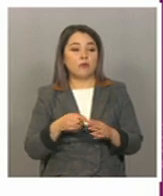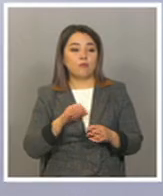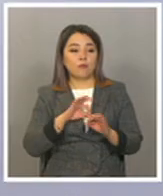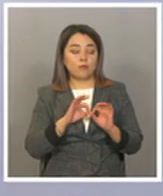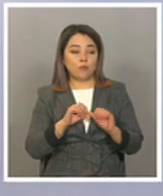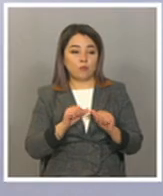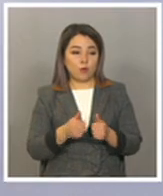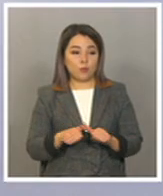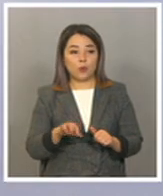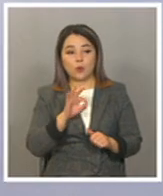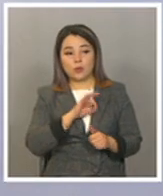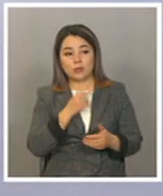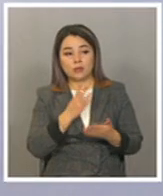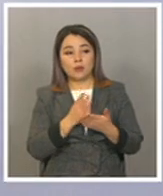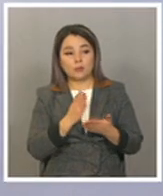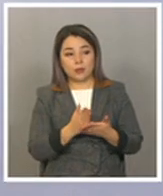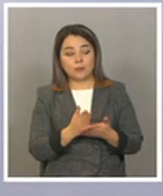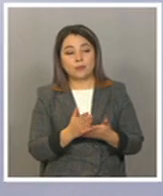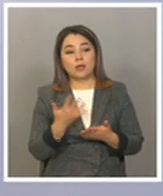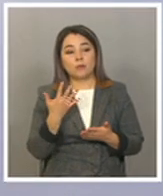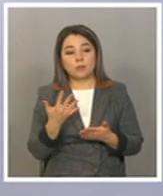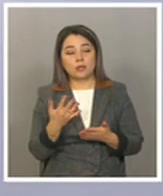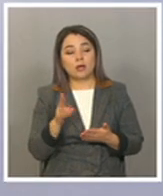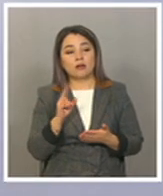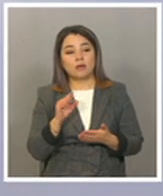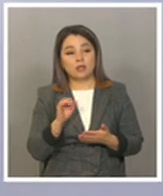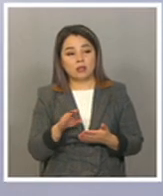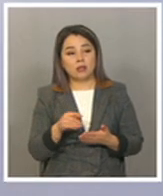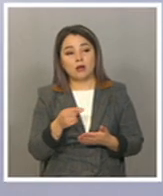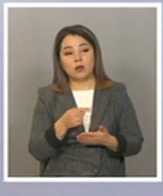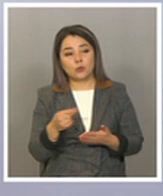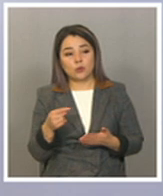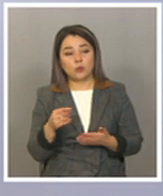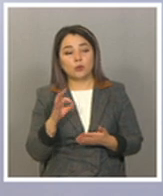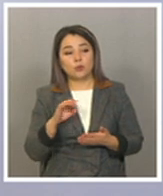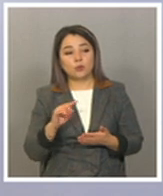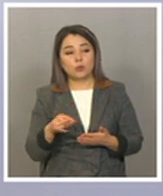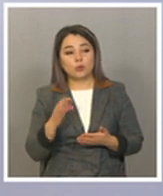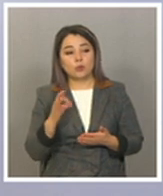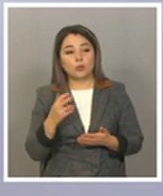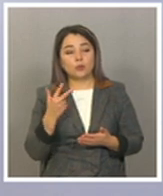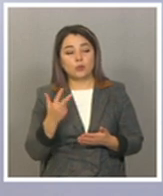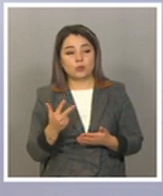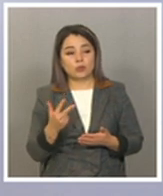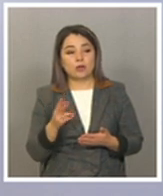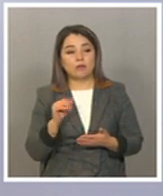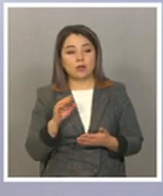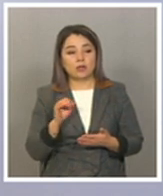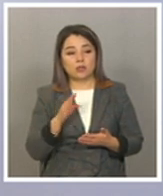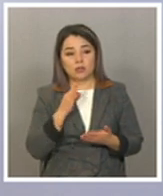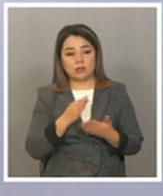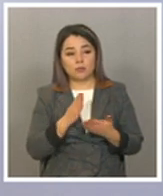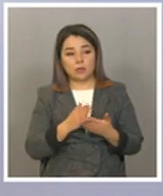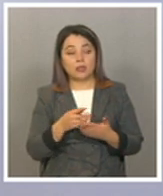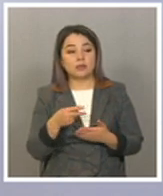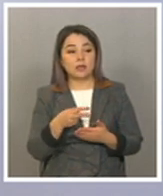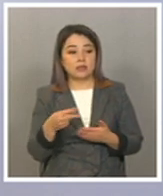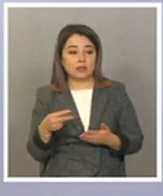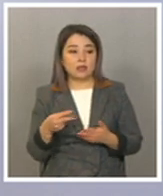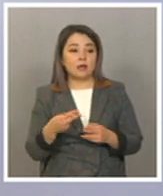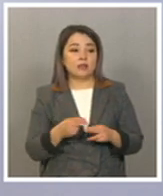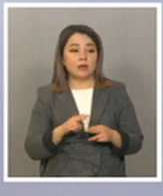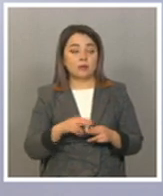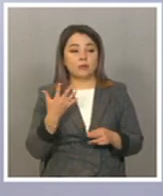мына түрде жазуға болады екен. 5-тің квадраты азайту 0/3-тің квадраты тең